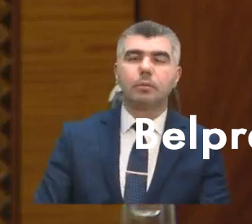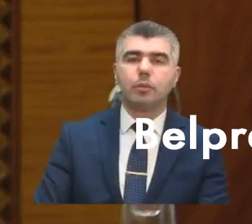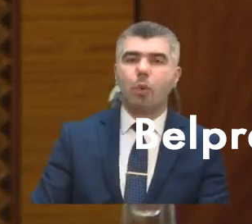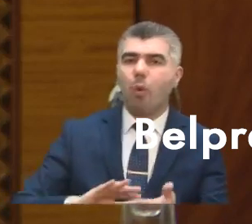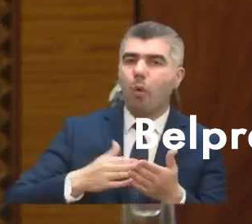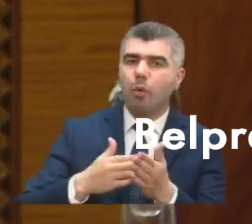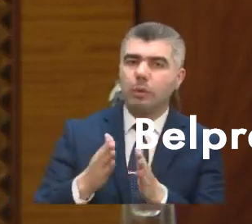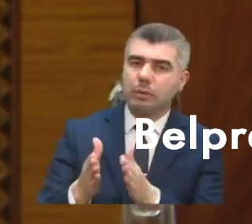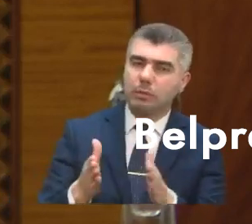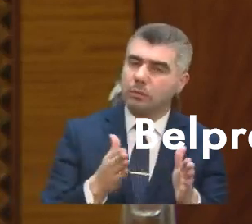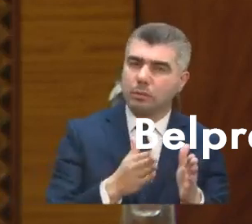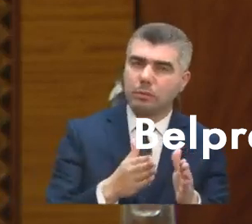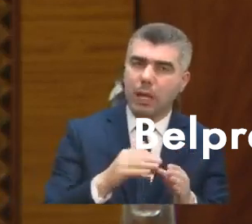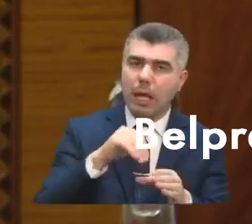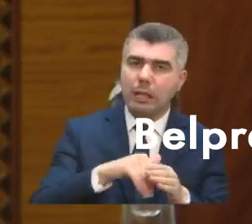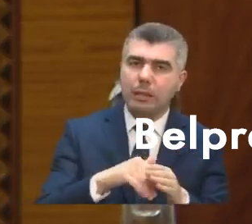الأغلبية